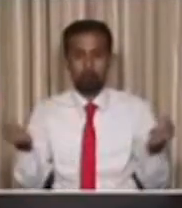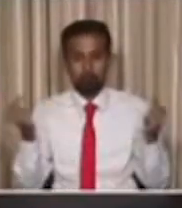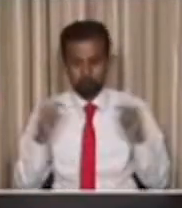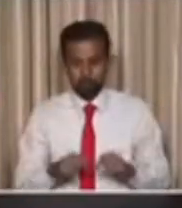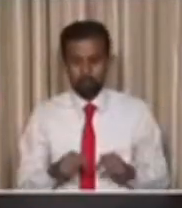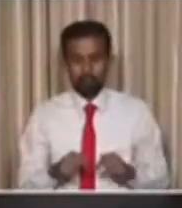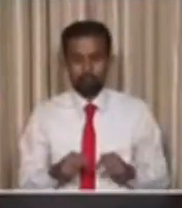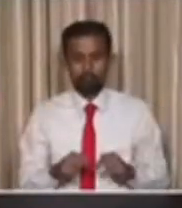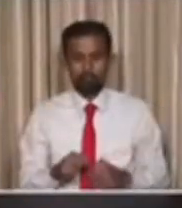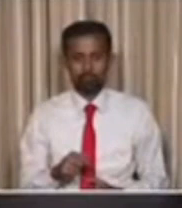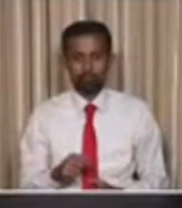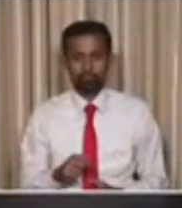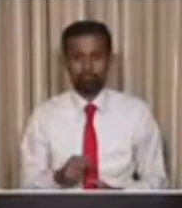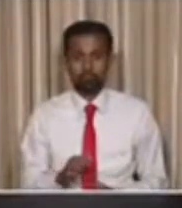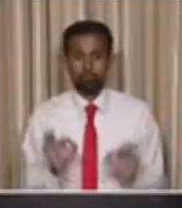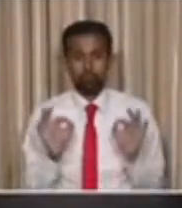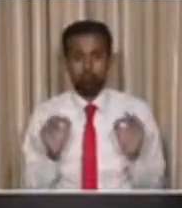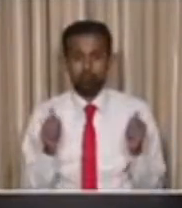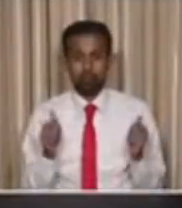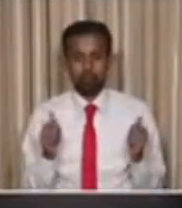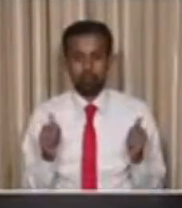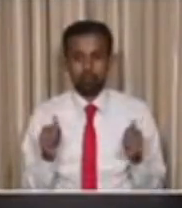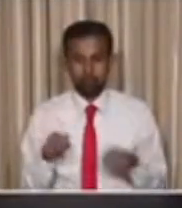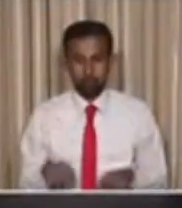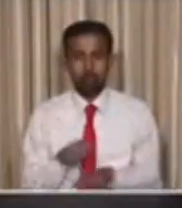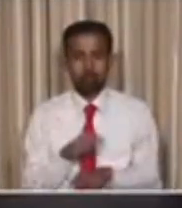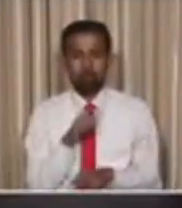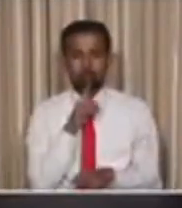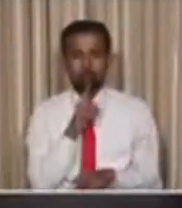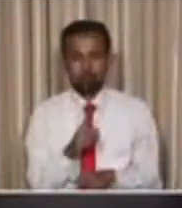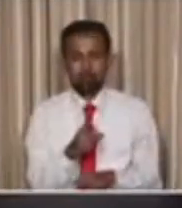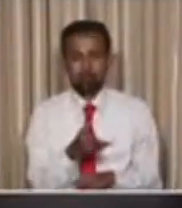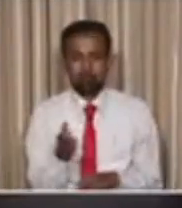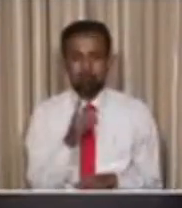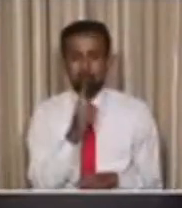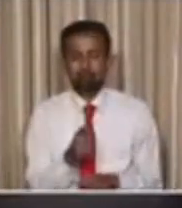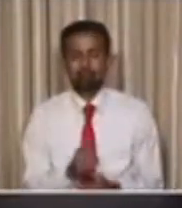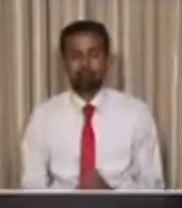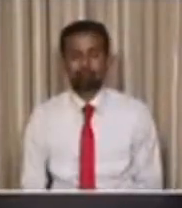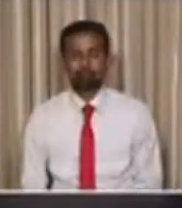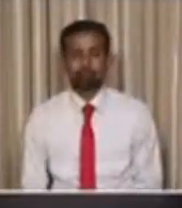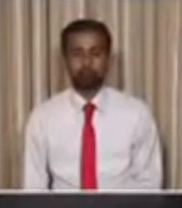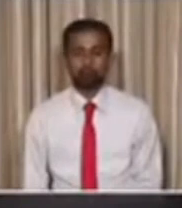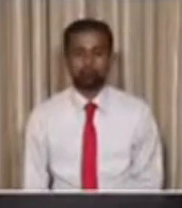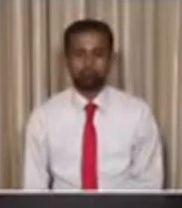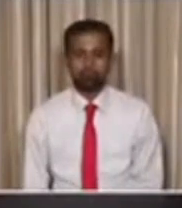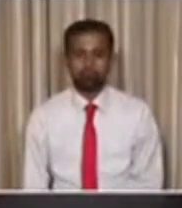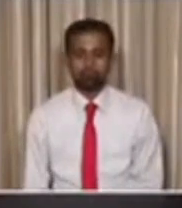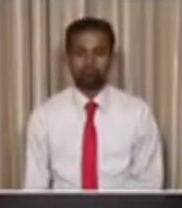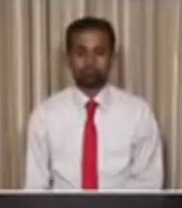වලට සම්බන්ධ වෙනවා නම් ඒක බොහොම හොඳයි කියනක අපි මේ අවස්ථාවේදී අපි කියන්න ඕනේ. ඉතින්